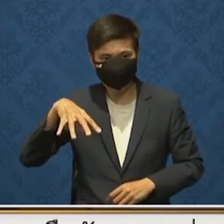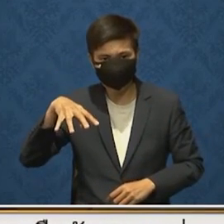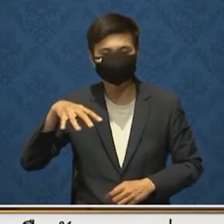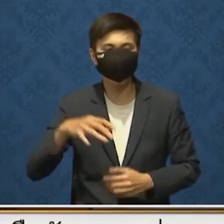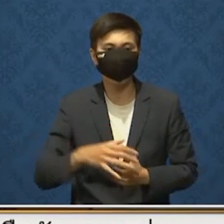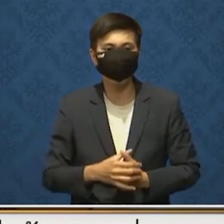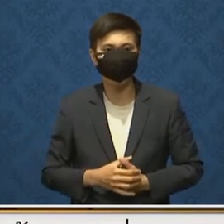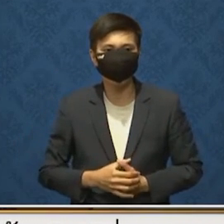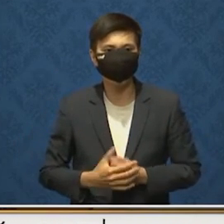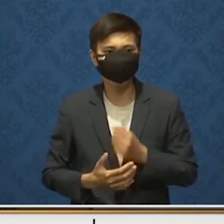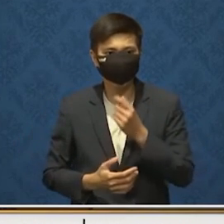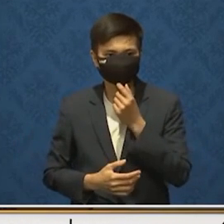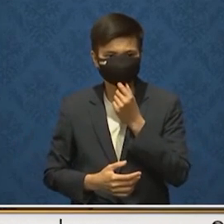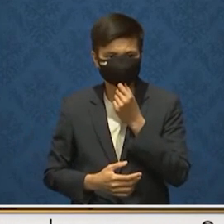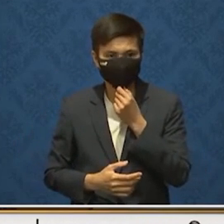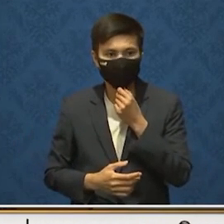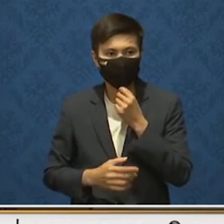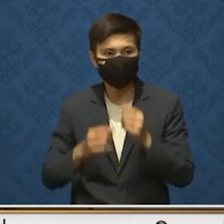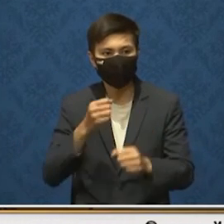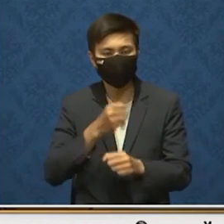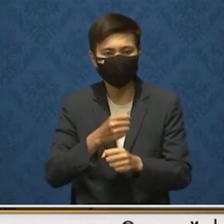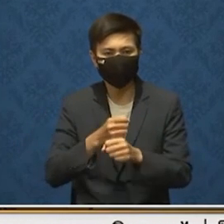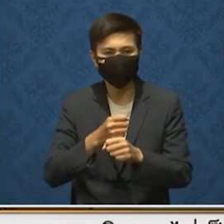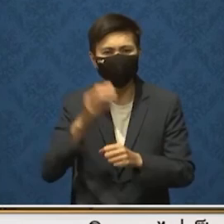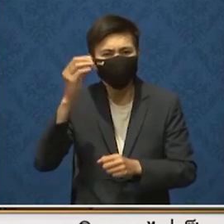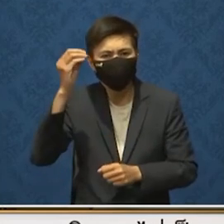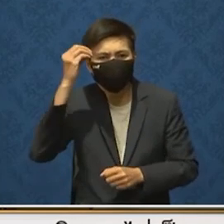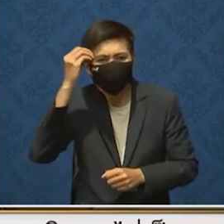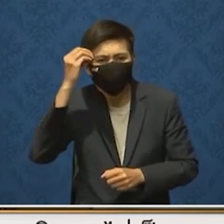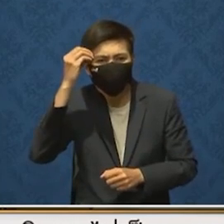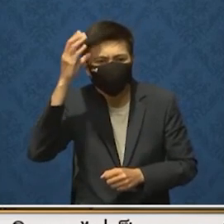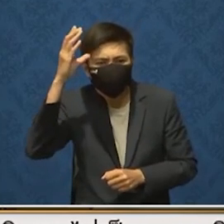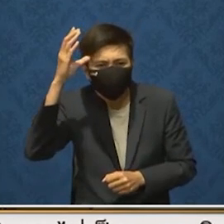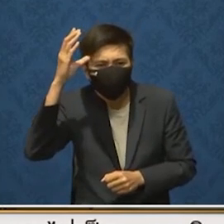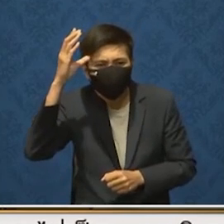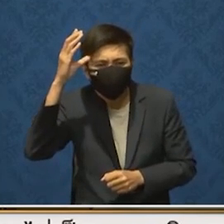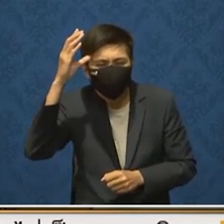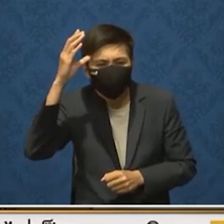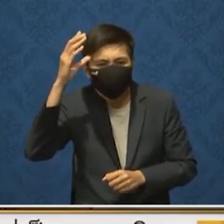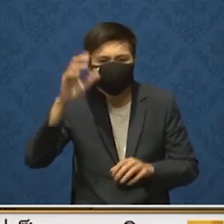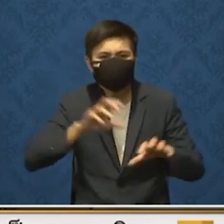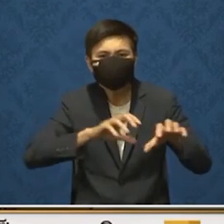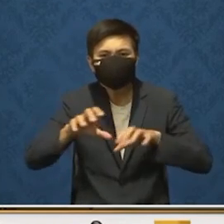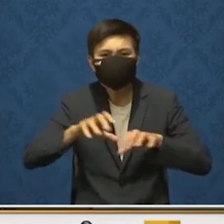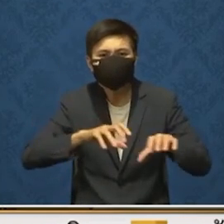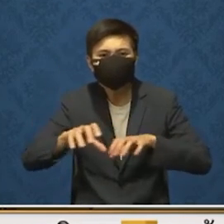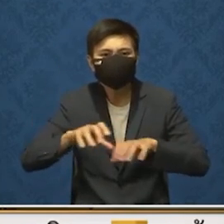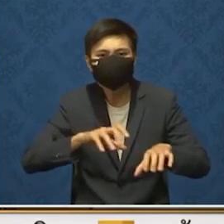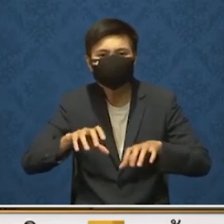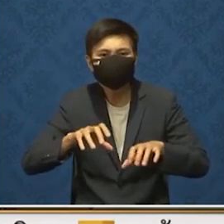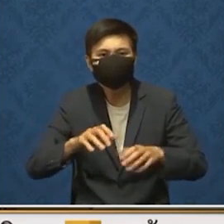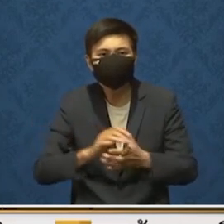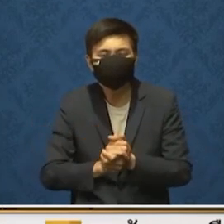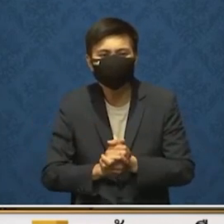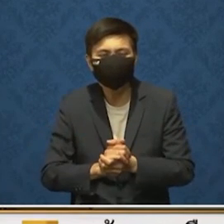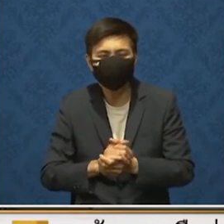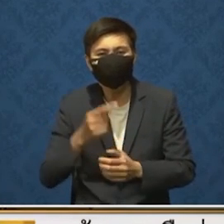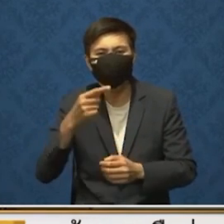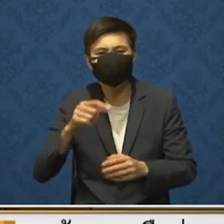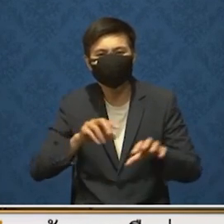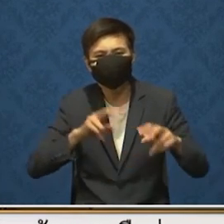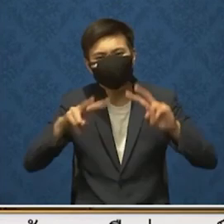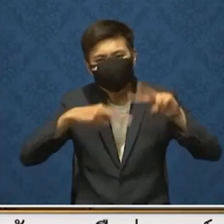งทำให้ใหขาสิทธบัญญานะครับบริหารประเทศชาิอยากกทเห็นจนกระทั่ง